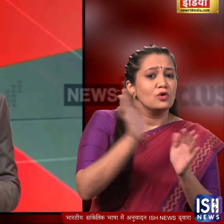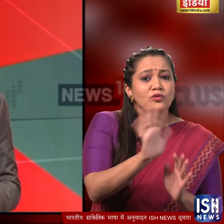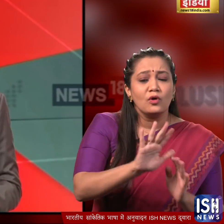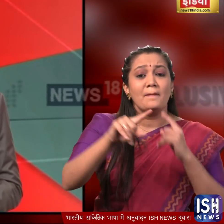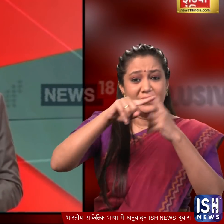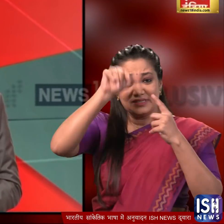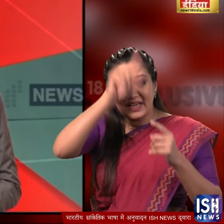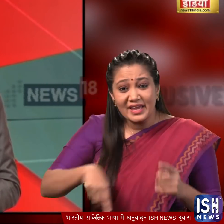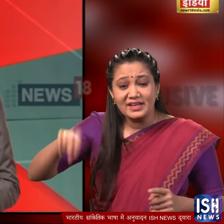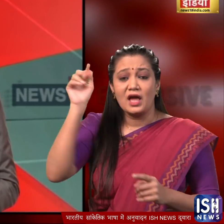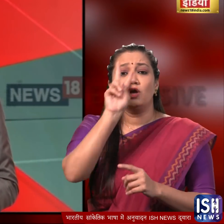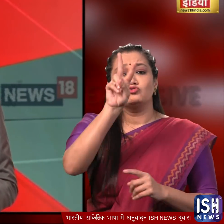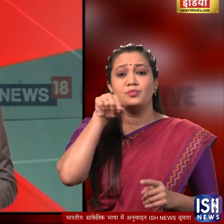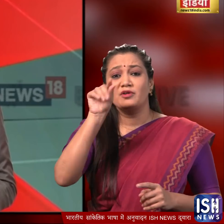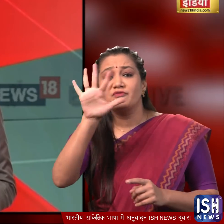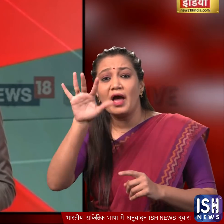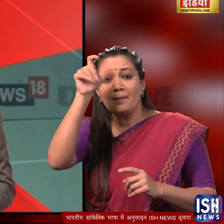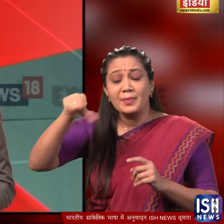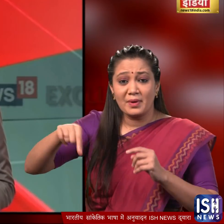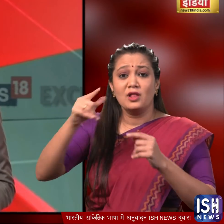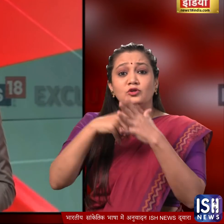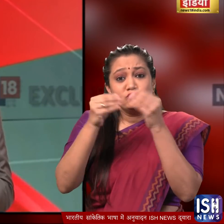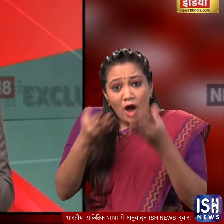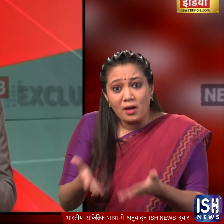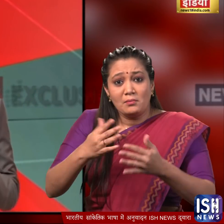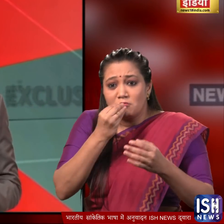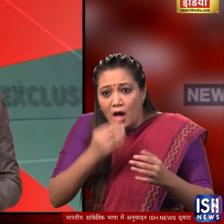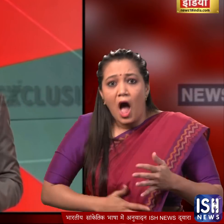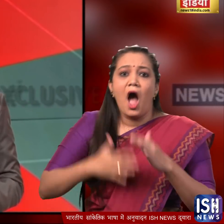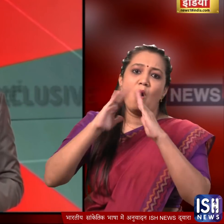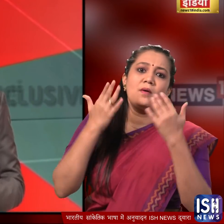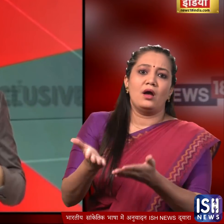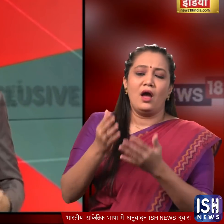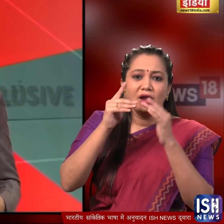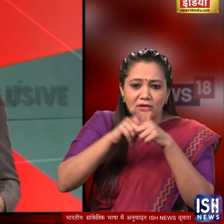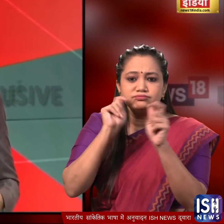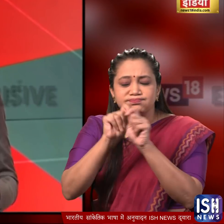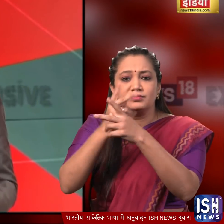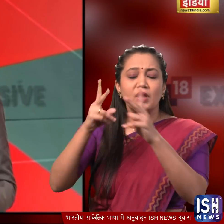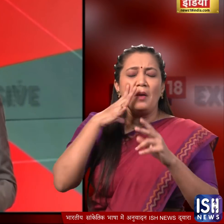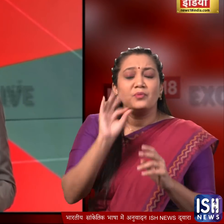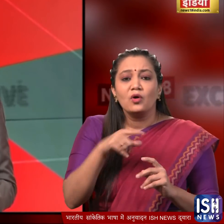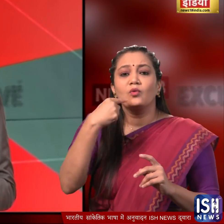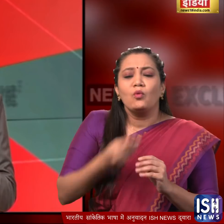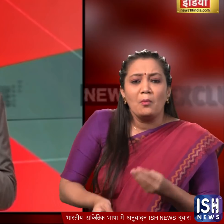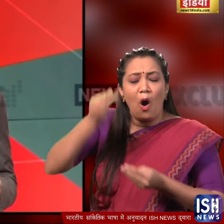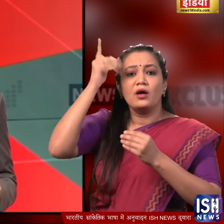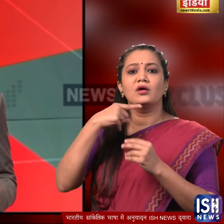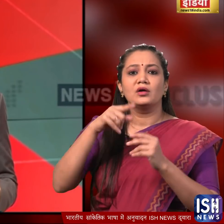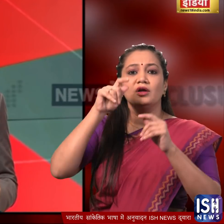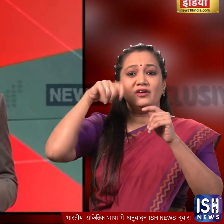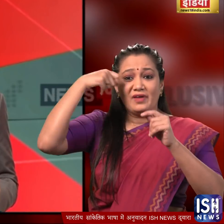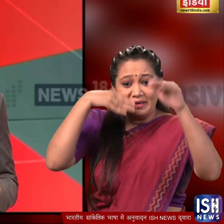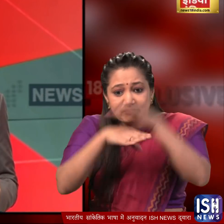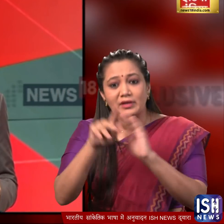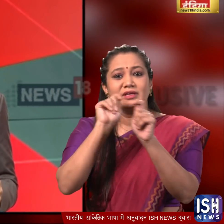भर नहीं है, बल्कि भारत में करीब 2.5 लाख लोगों की रोजी रोटी फिल्मों से ही चलती है। इनमें बड़ी संख्या उन लोगों की है जो सिनेमा हॉल